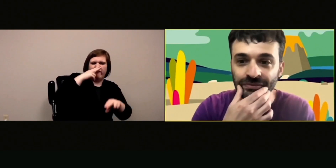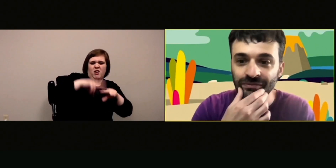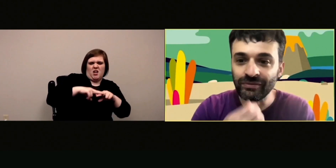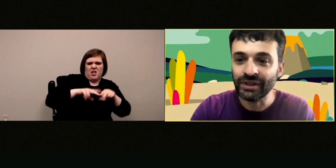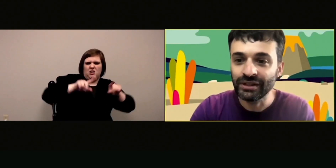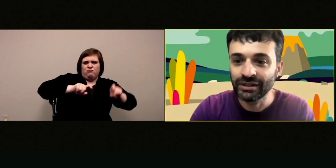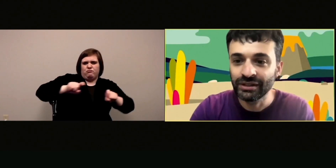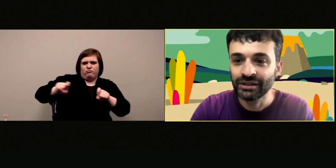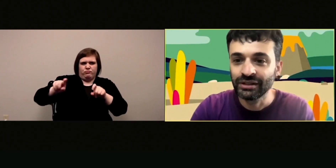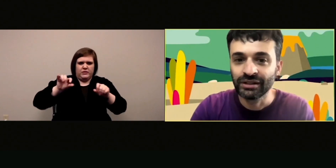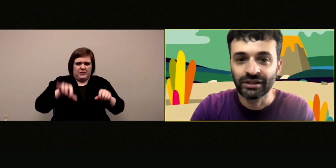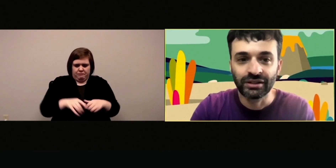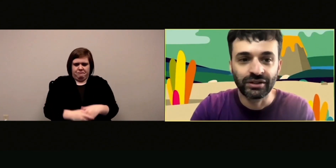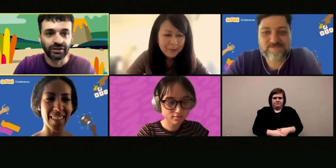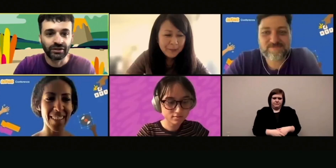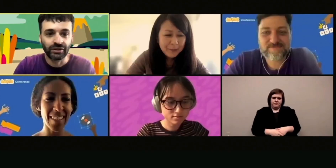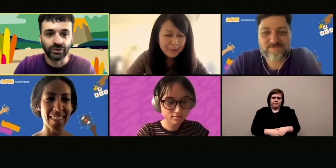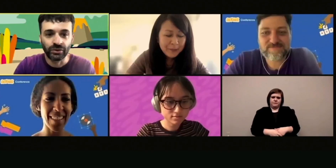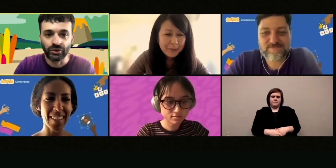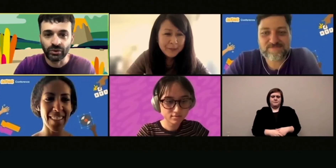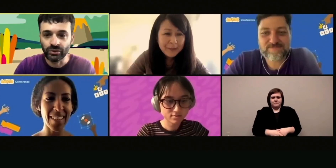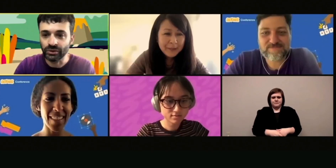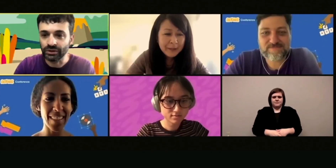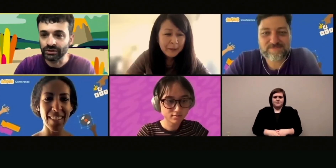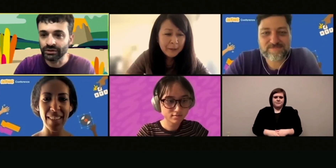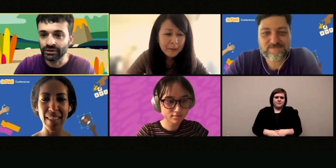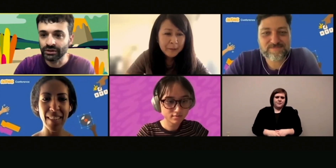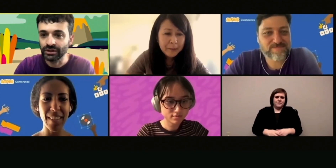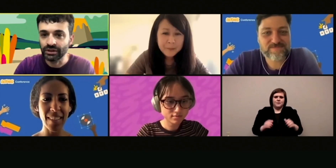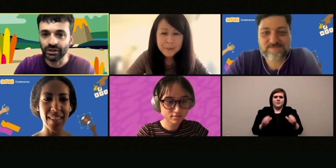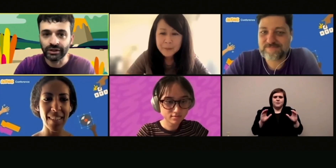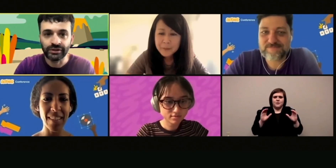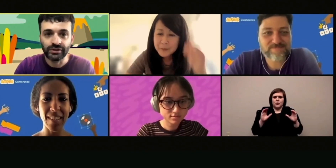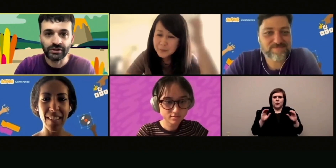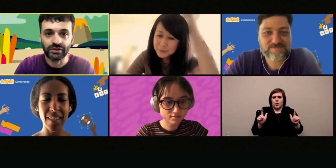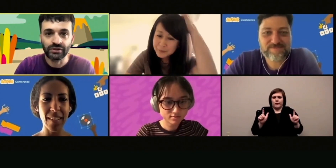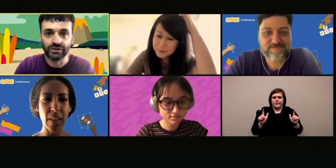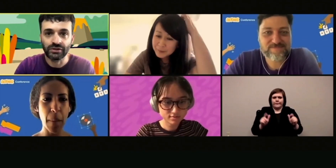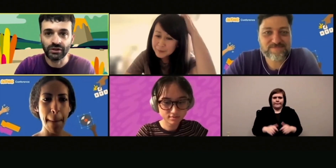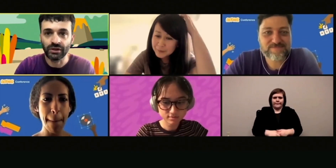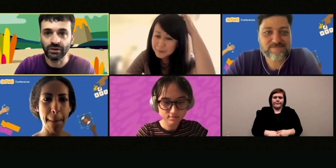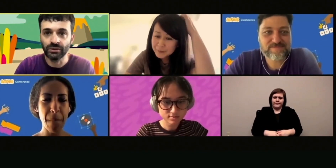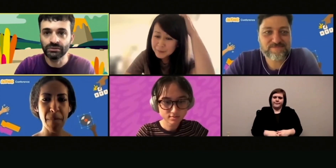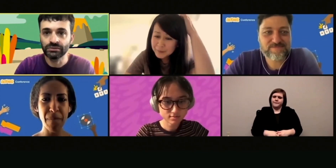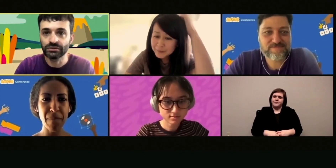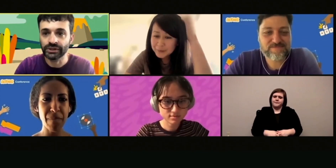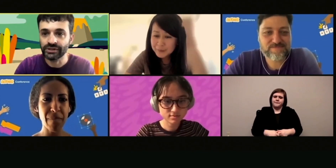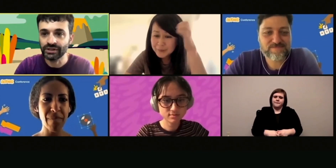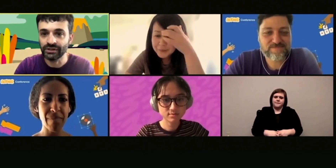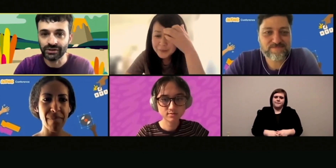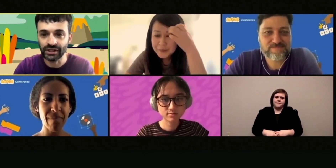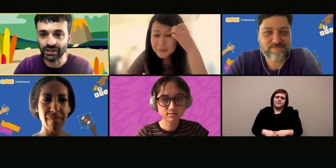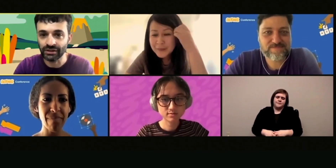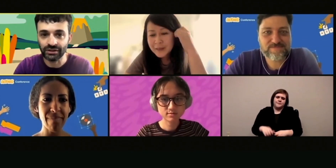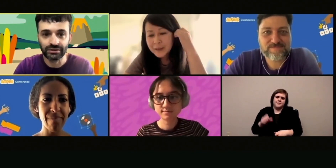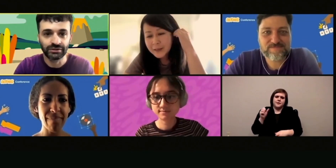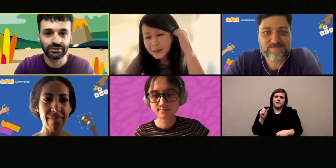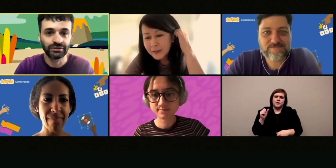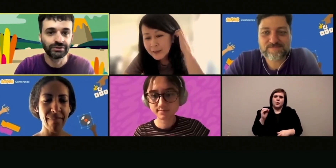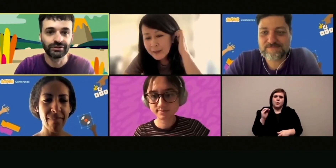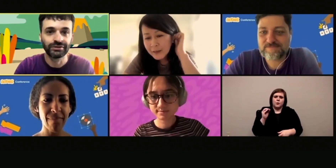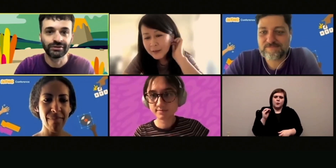per vedere quanto grandi debbano essere questi oggetti è uno sperimento piccolo simpatico divertente